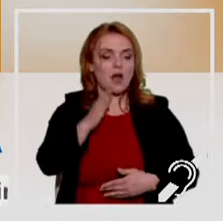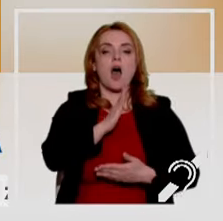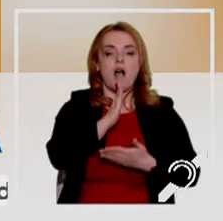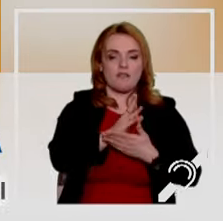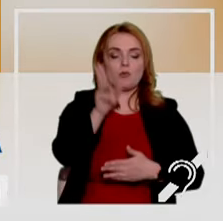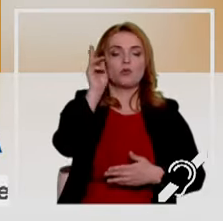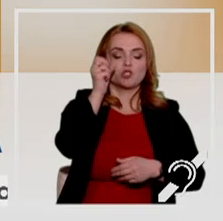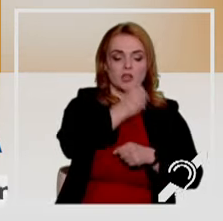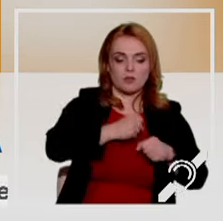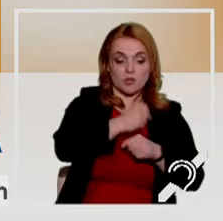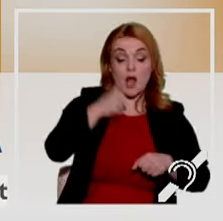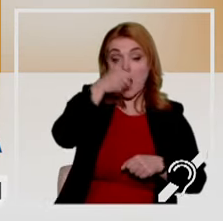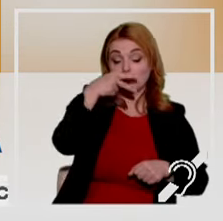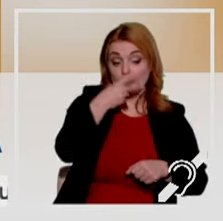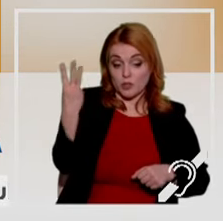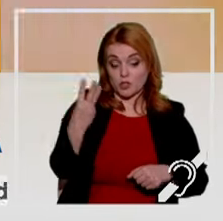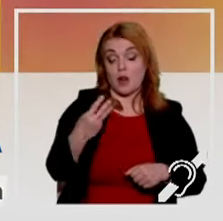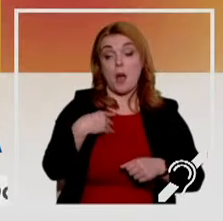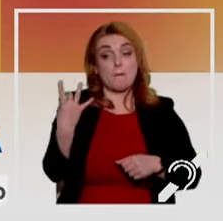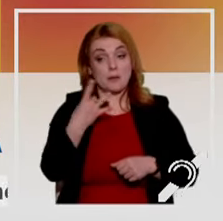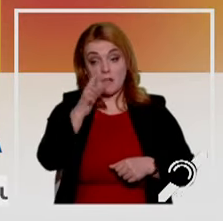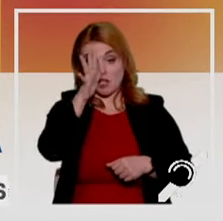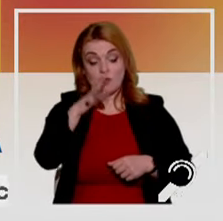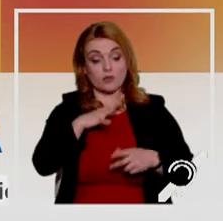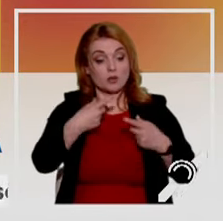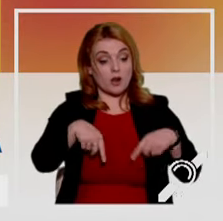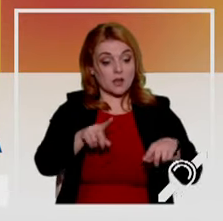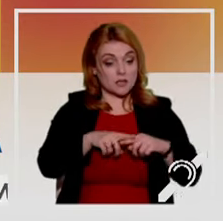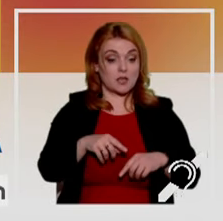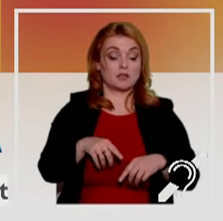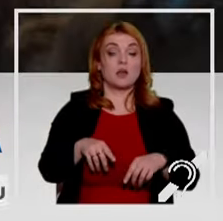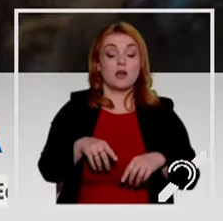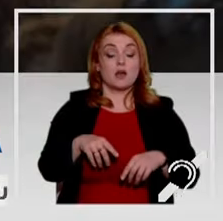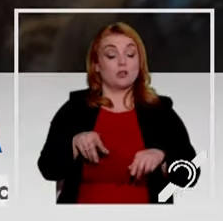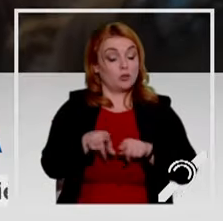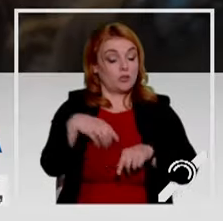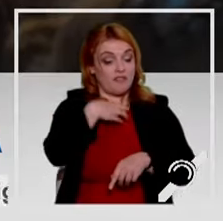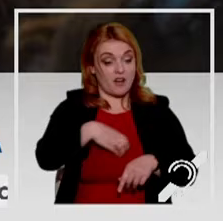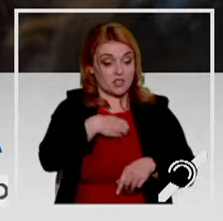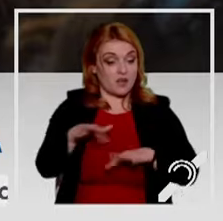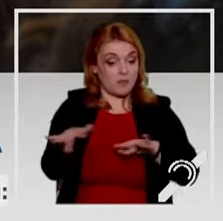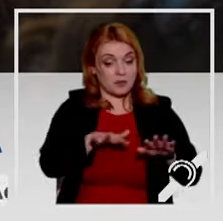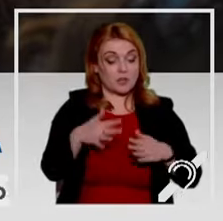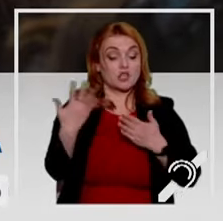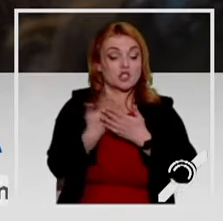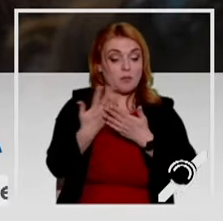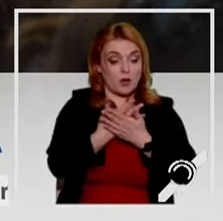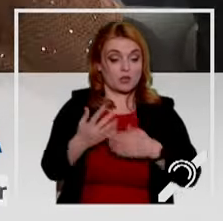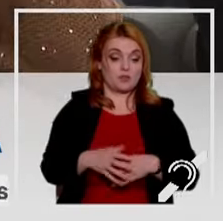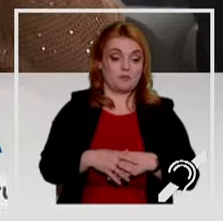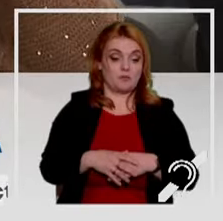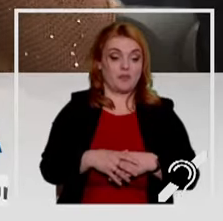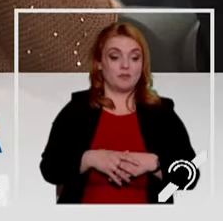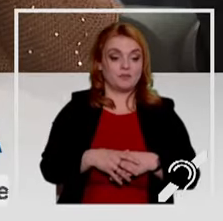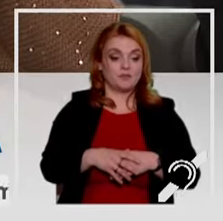în 2023, în premieră la Chișinău, a fost organizat unul dintre cele mai importante evenimente cinematografice din